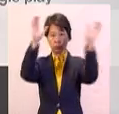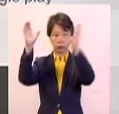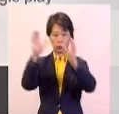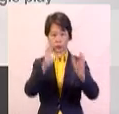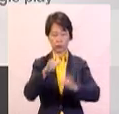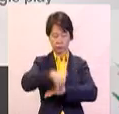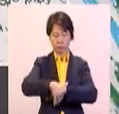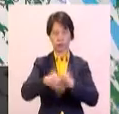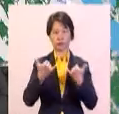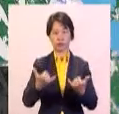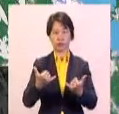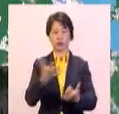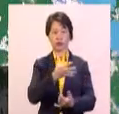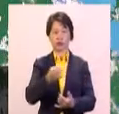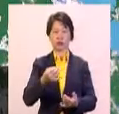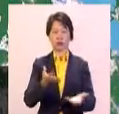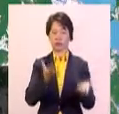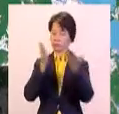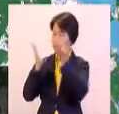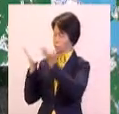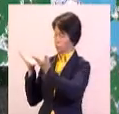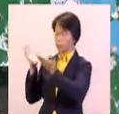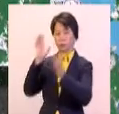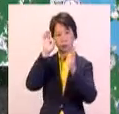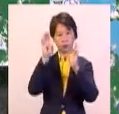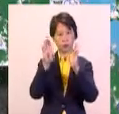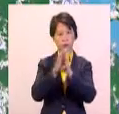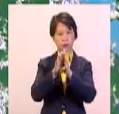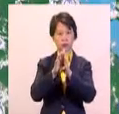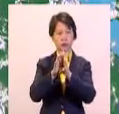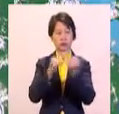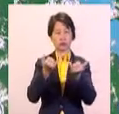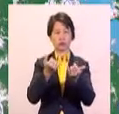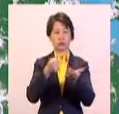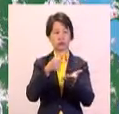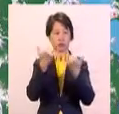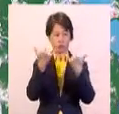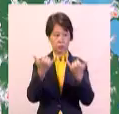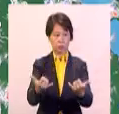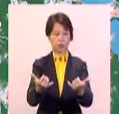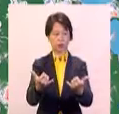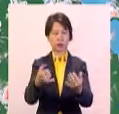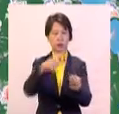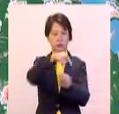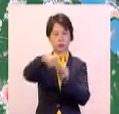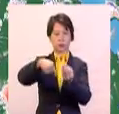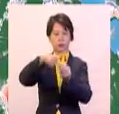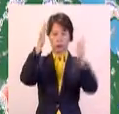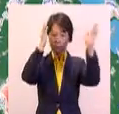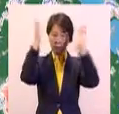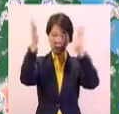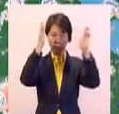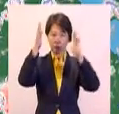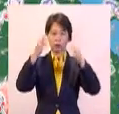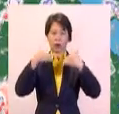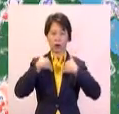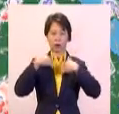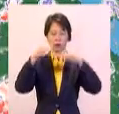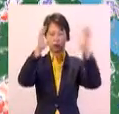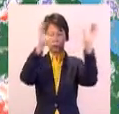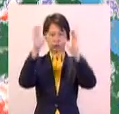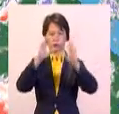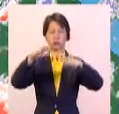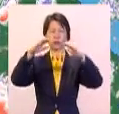pada malam ini. Dan kita terus kepada paparan imej satelit semasa yang mana pada ketika ini rantau negara kita menerima keadaan cuaca